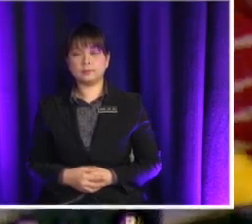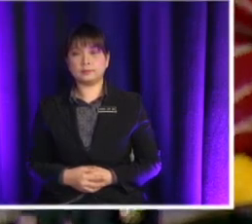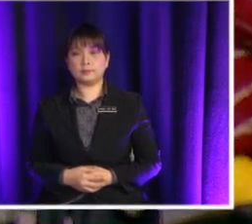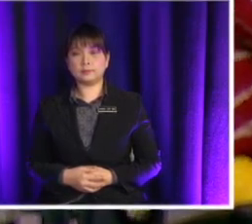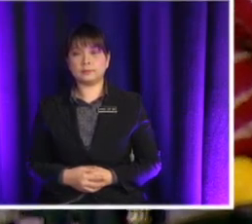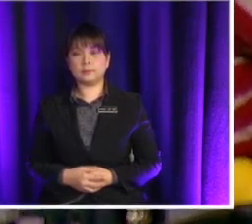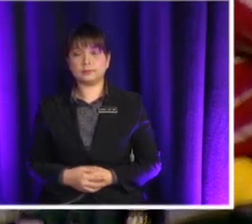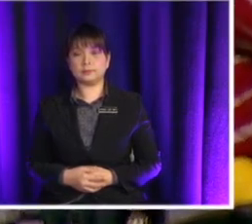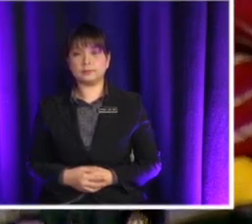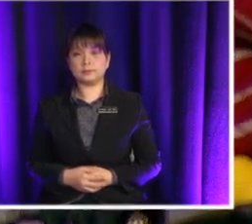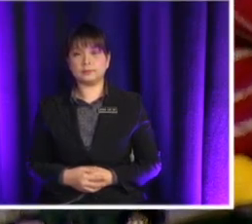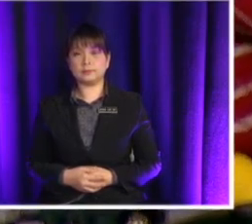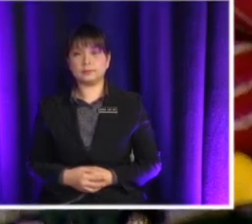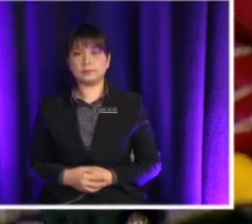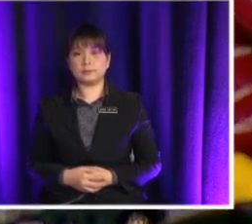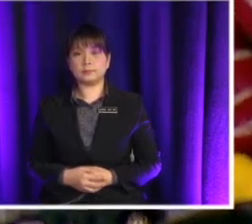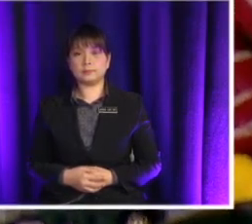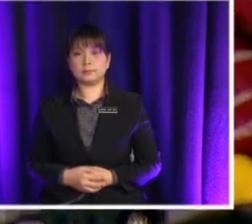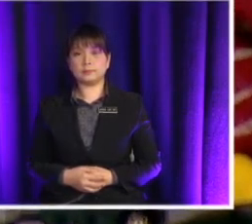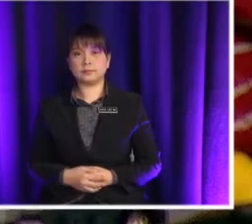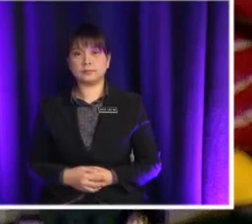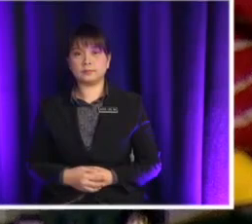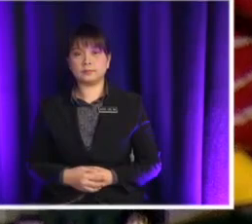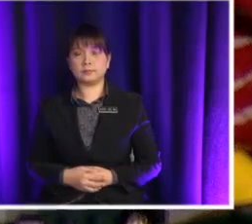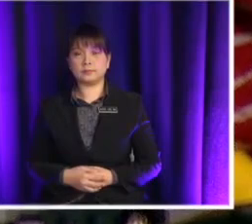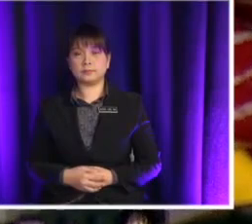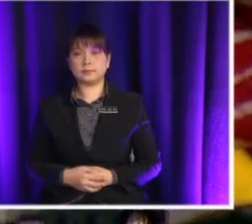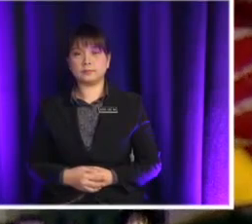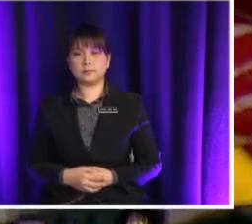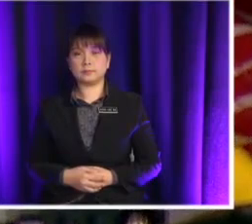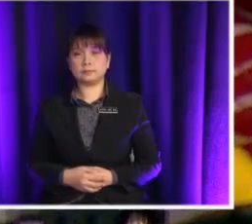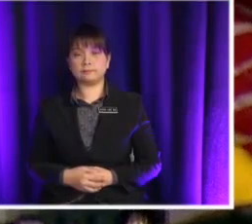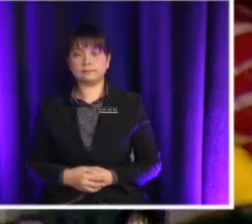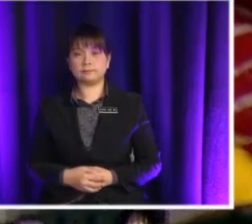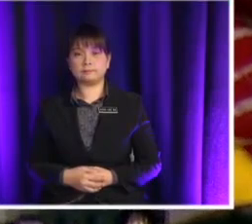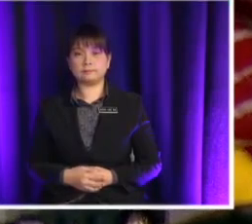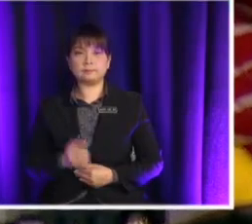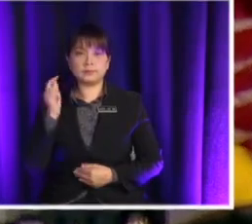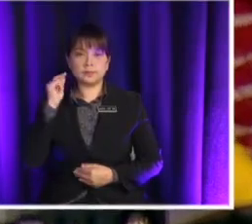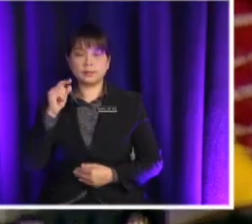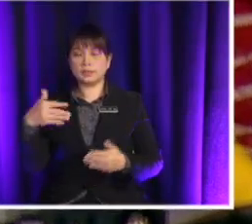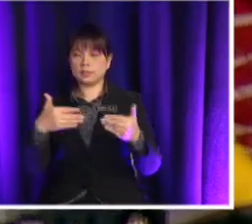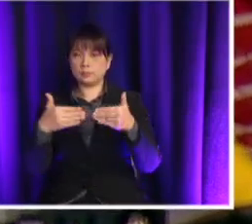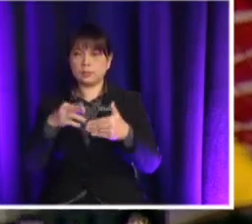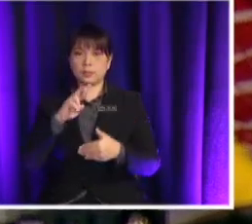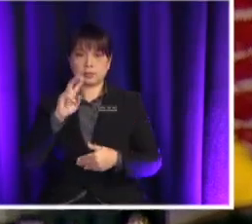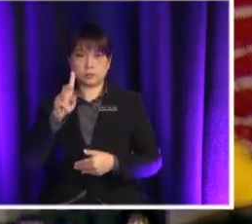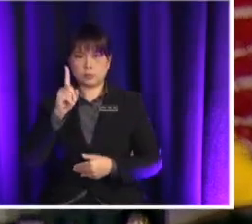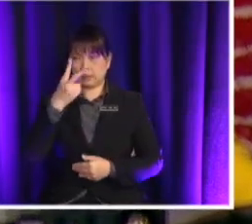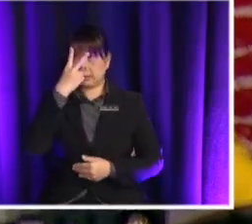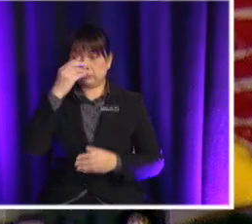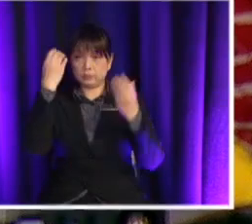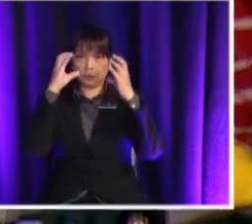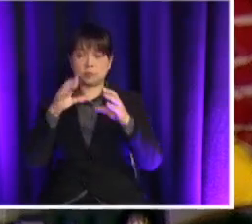Okey, kita sambungkan. Tadi kita adalah sambungan R1 tadi. Ini switch, ini R1 kan? R1. Okey,